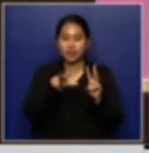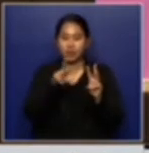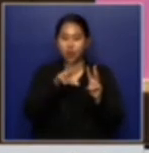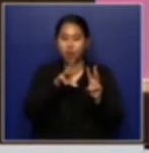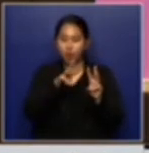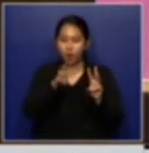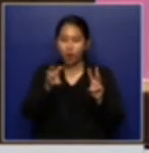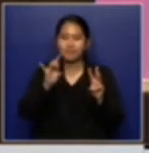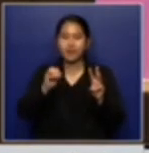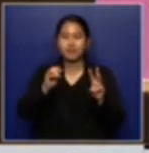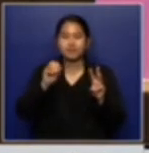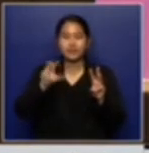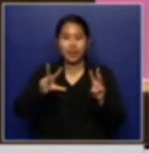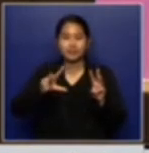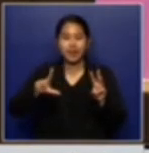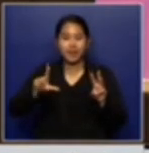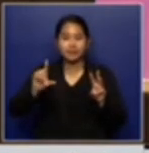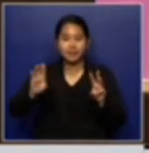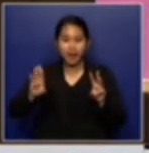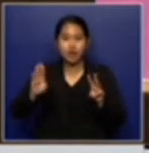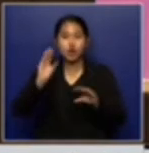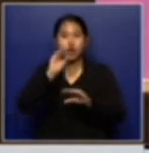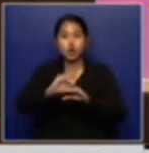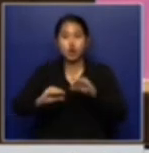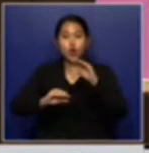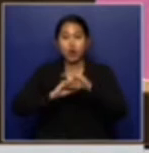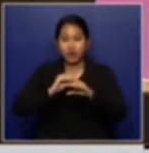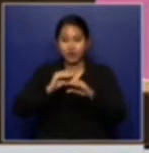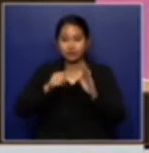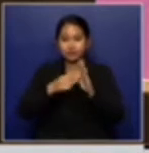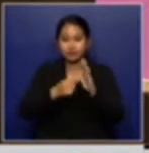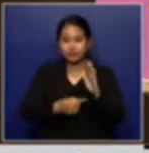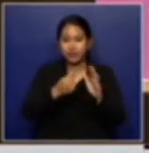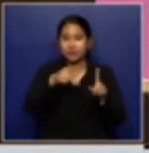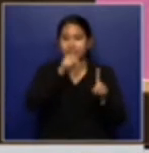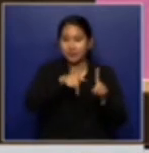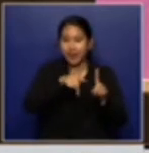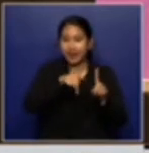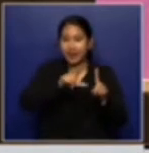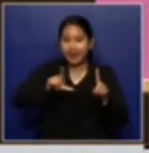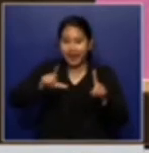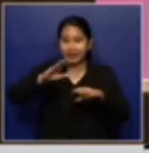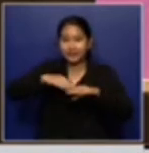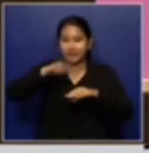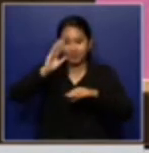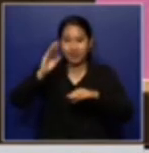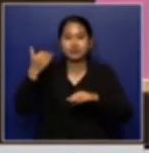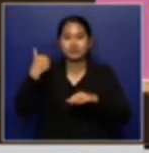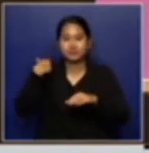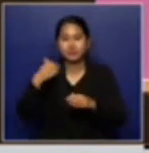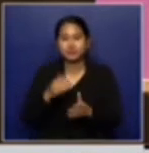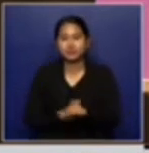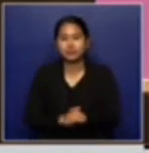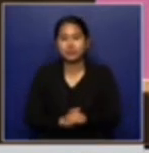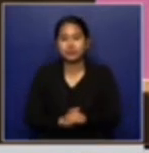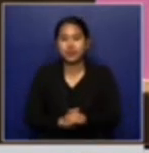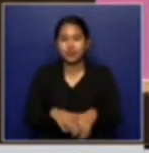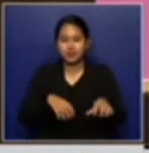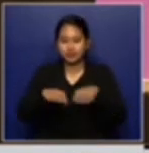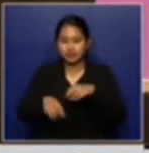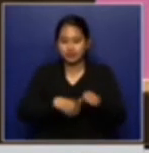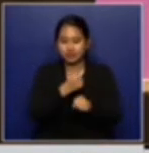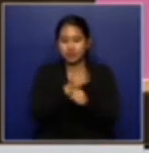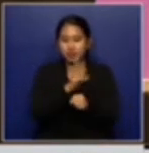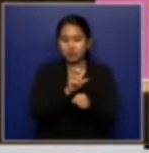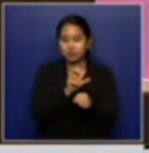63,383 ล้านบาทพบว่ามีโครงการตั้งแต่ 1,000 ล้านบาทขึ้นไปจัดงบประมาณผูกพันตั้งแต่ปี 63 ถึง